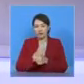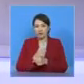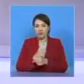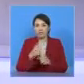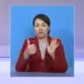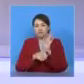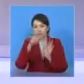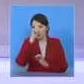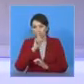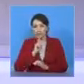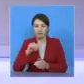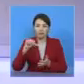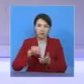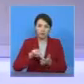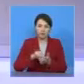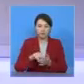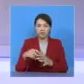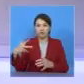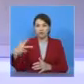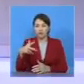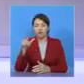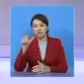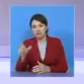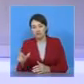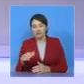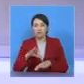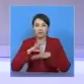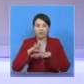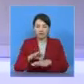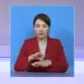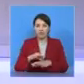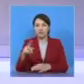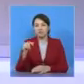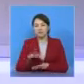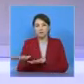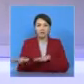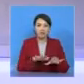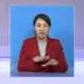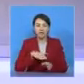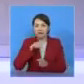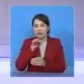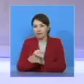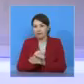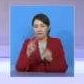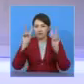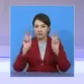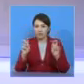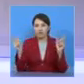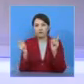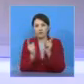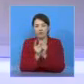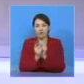последние 6 месяцев с участием более 3000 человек было проведено порядка 100 мероприятий, включая тематические